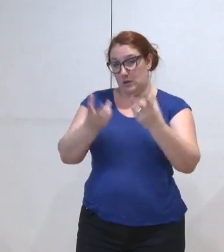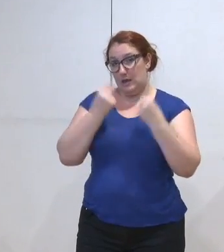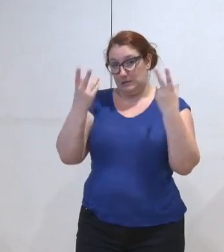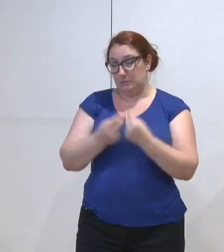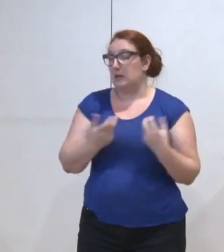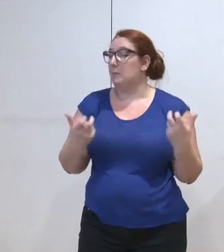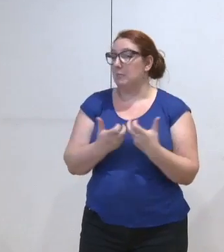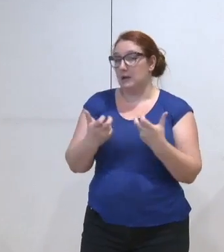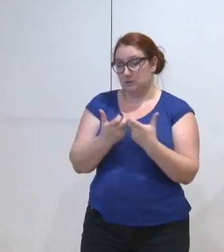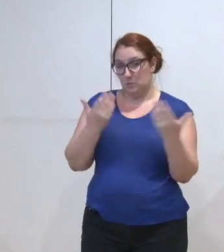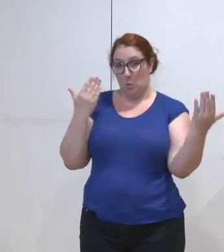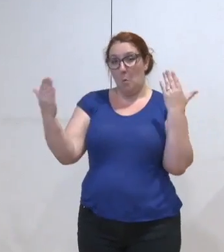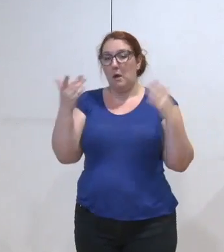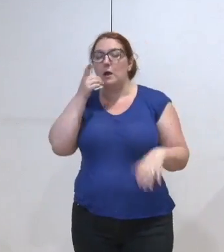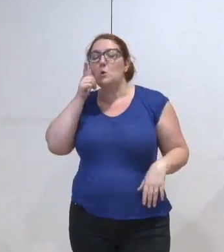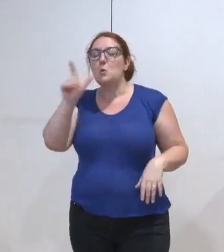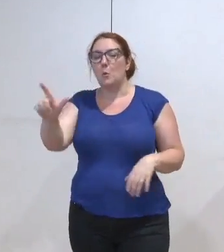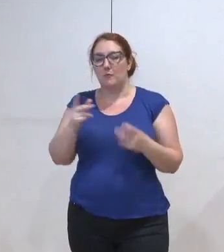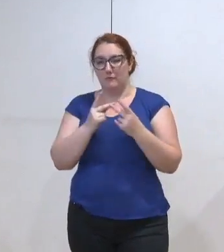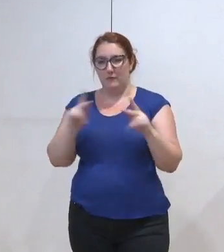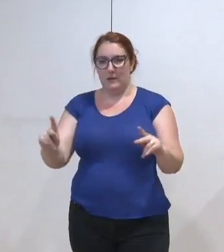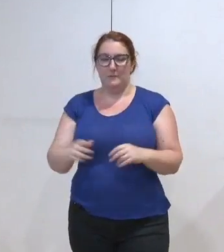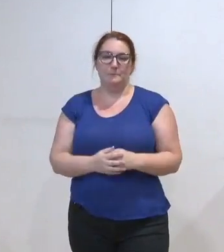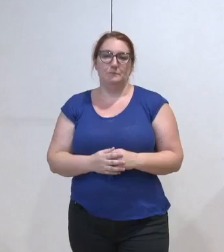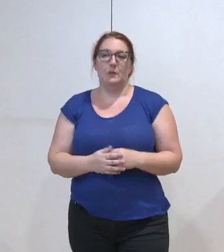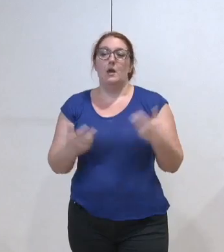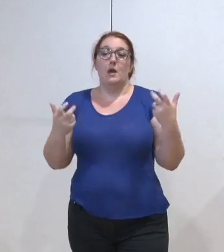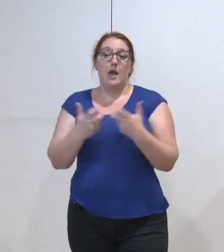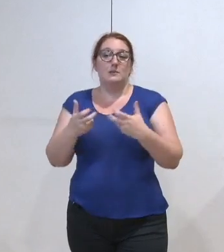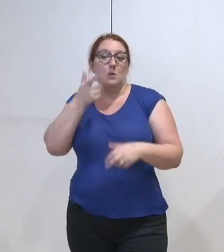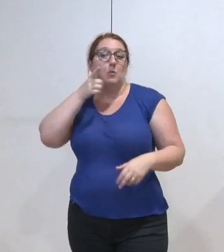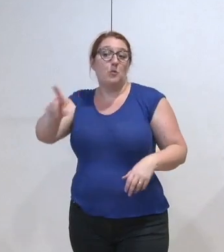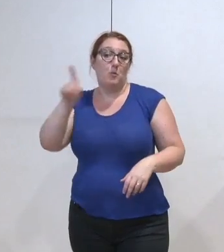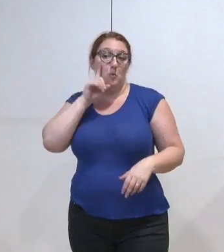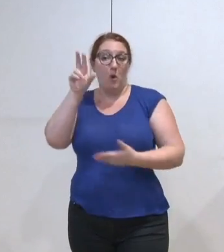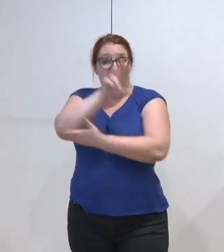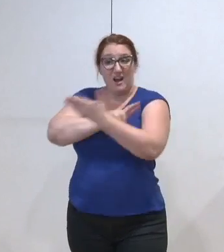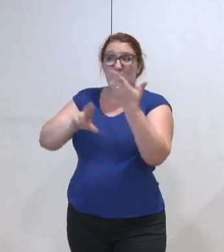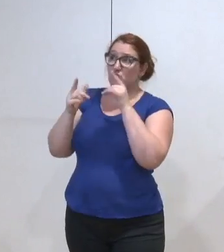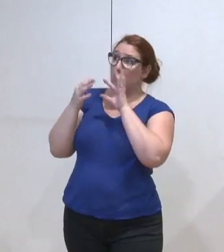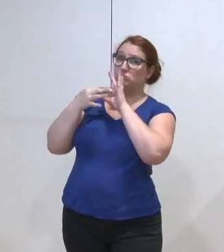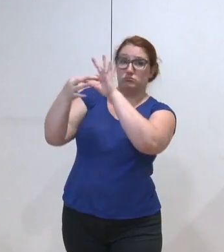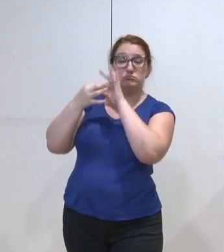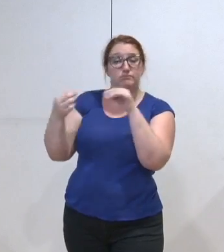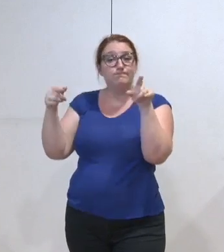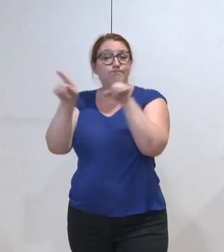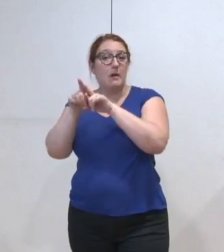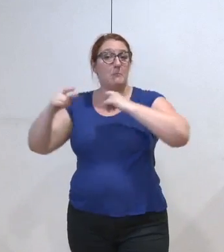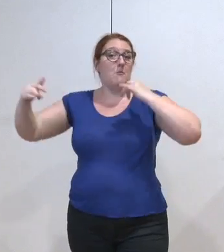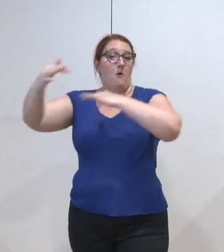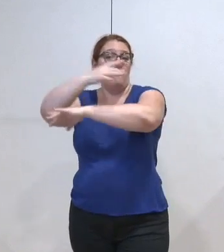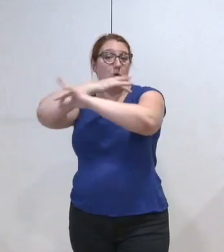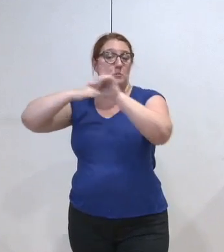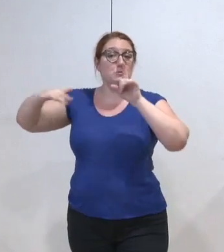titre de comparaison la ville de Lyon je prends cet exemple car nous sommes de la même région et qu'elle est plongée dans le même environnement